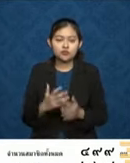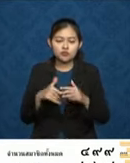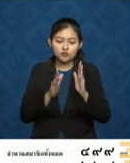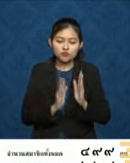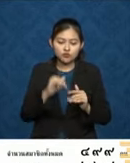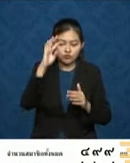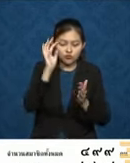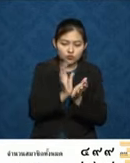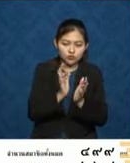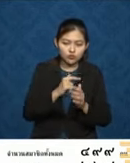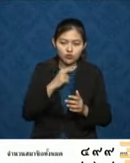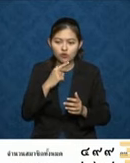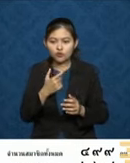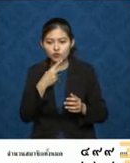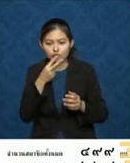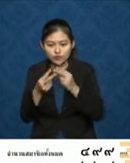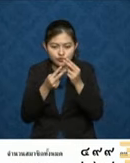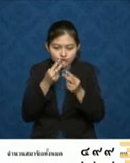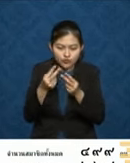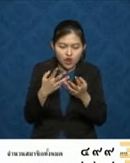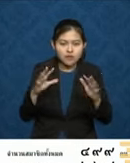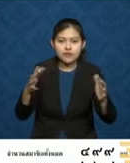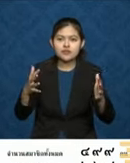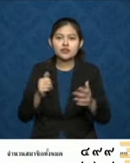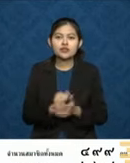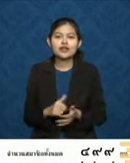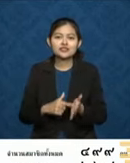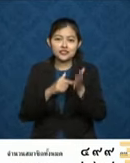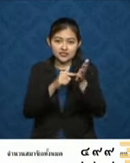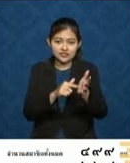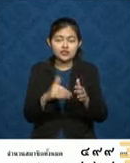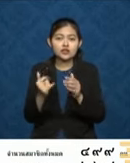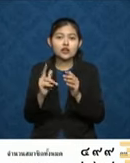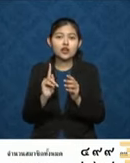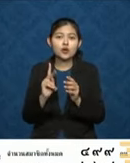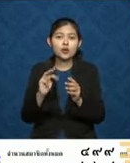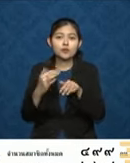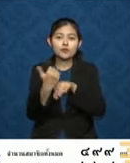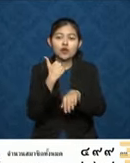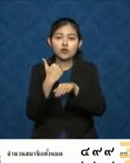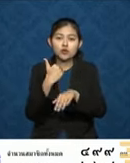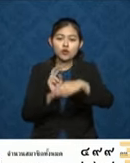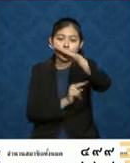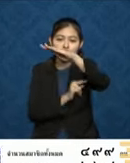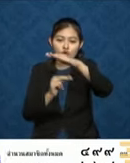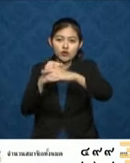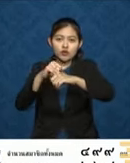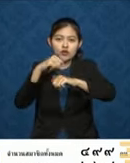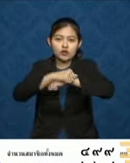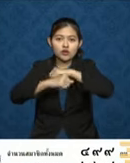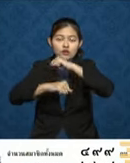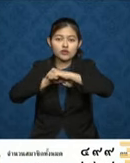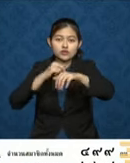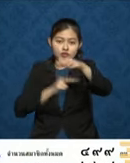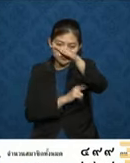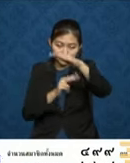ที่คอยอำนวยความสะดวกผมขอเสนอให้กรมทางหลวงนะครับได้สร้างทางยกระดับข้ามทางแยกต่างระดับ